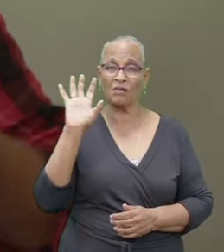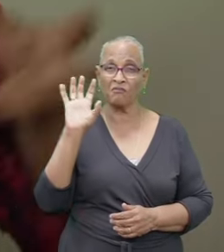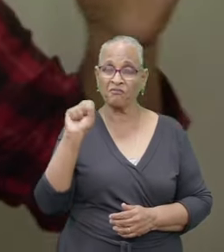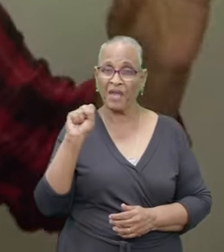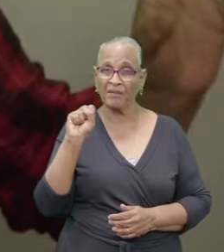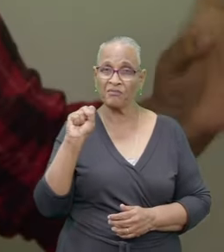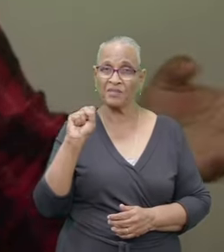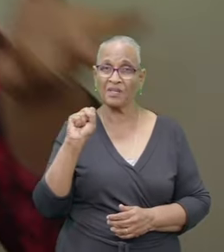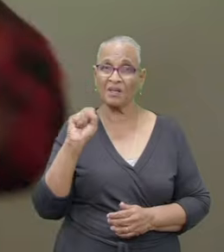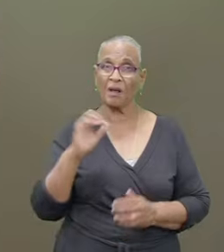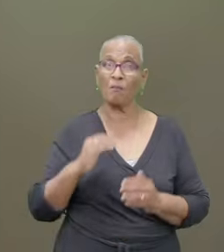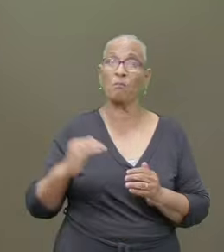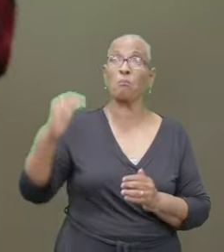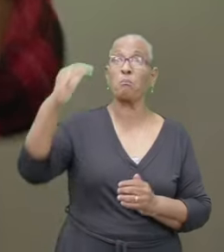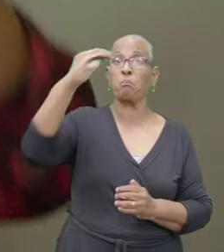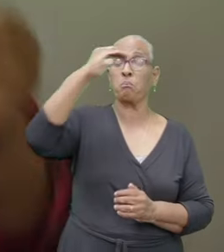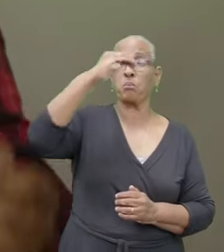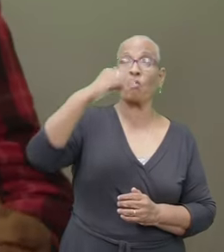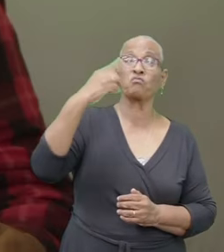plaatsgevonden om te gaan naar direct